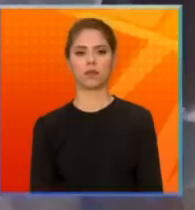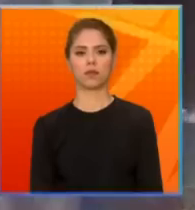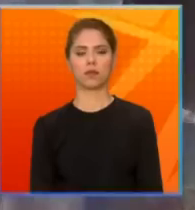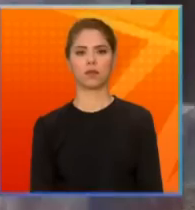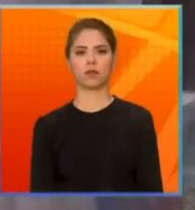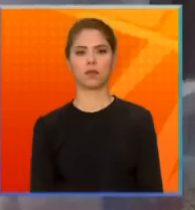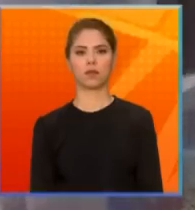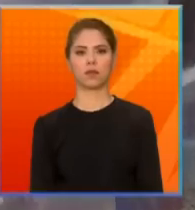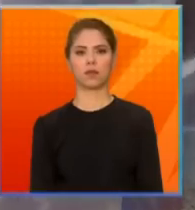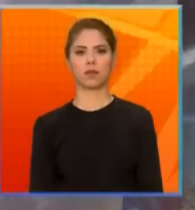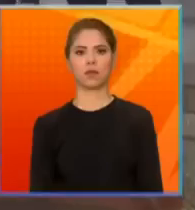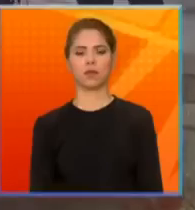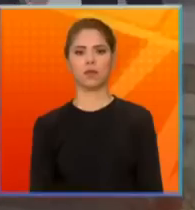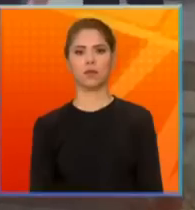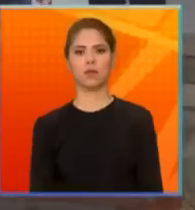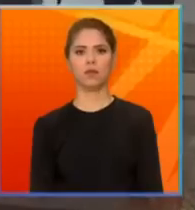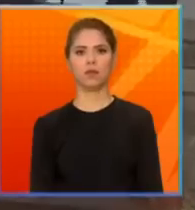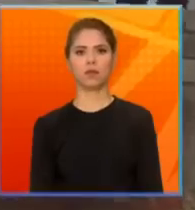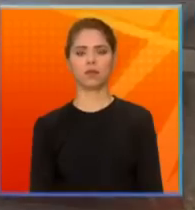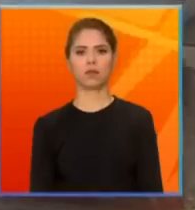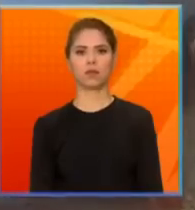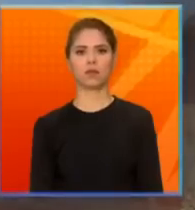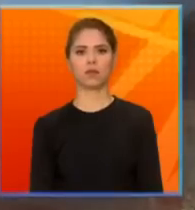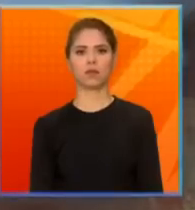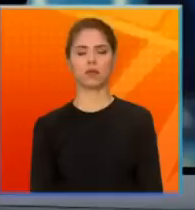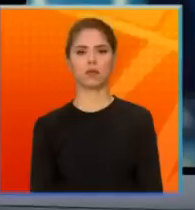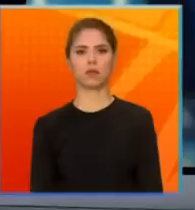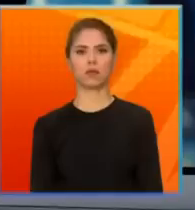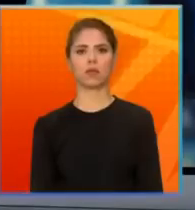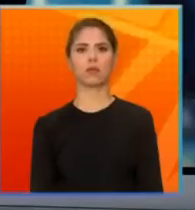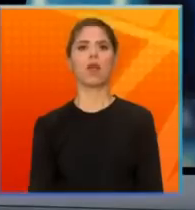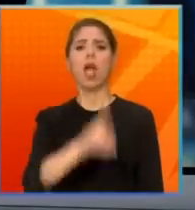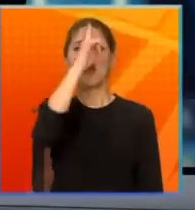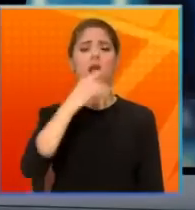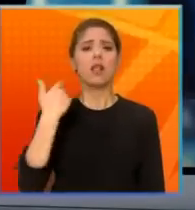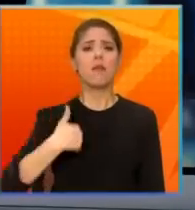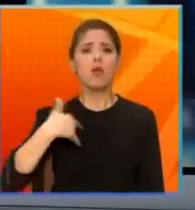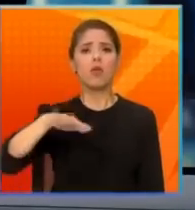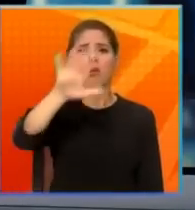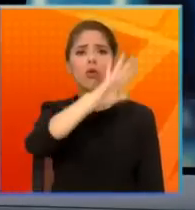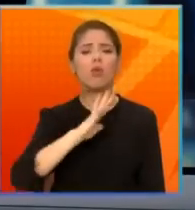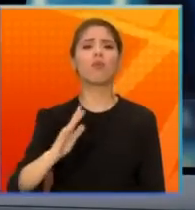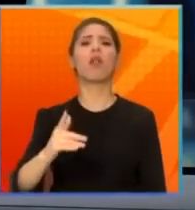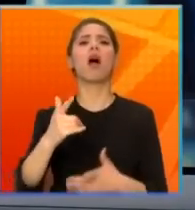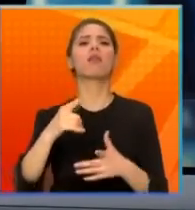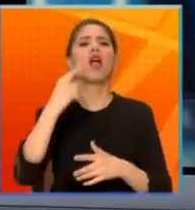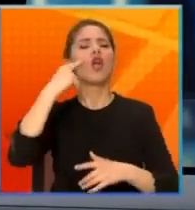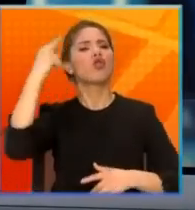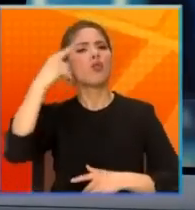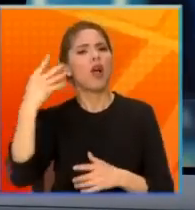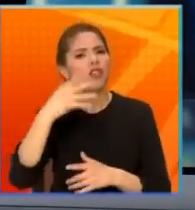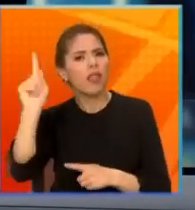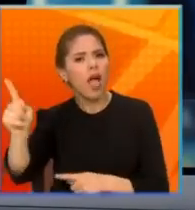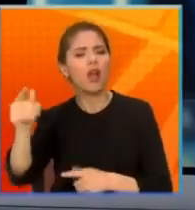kontrol etmemiz mümkün değil açıkçası. resmi kurumlardan ve hatta bizzat